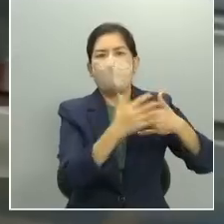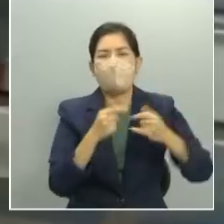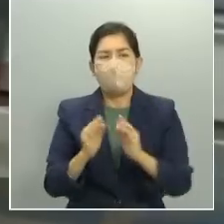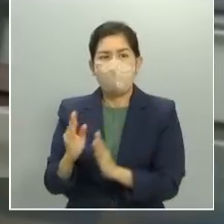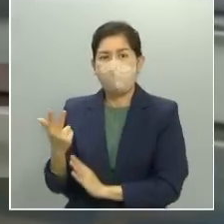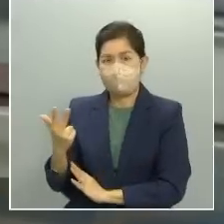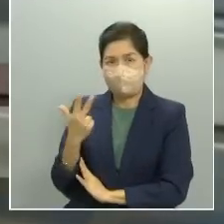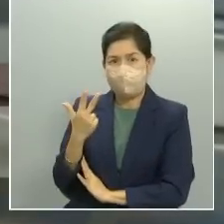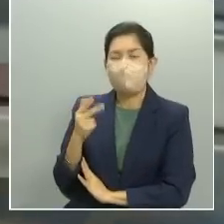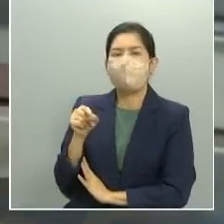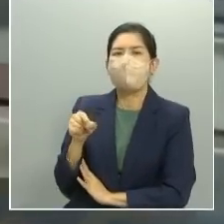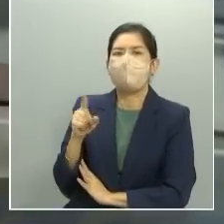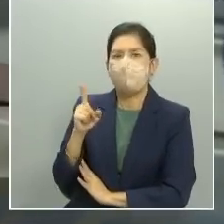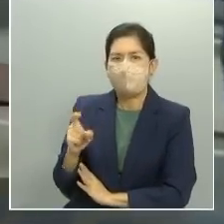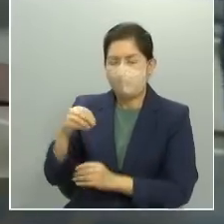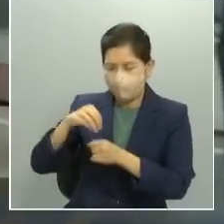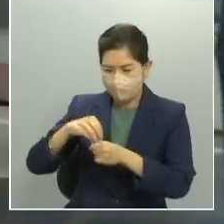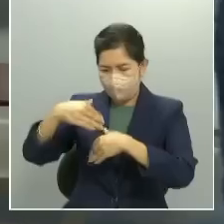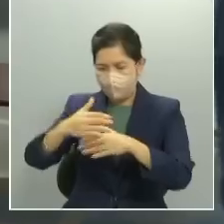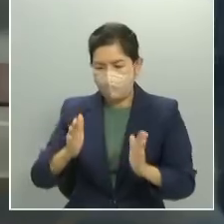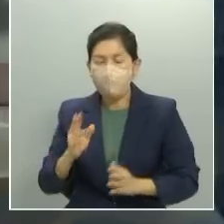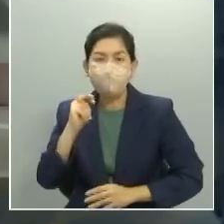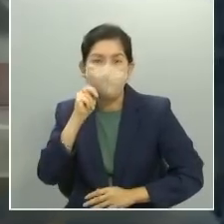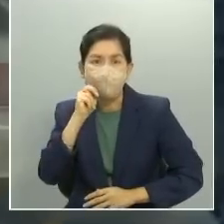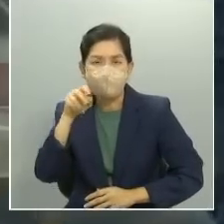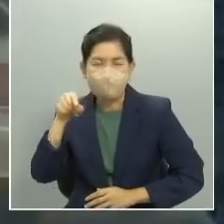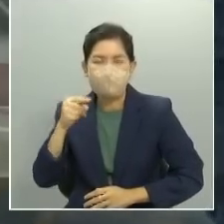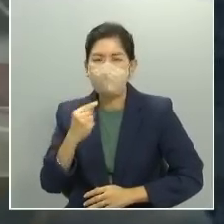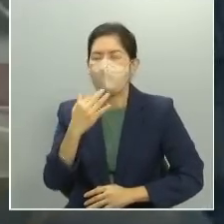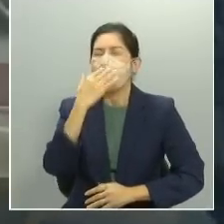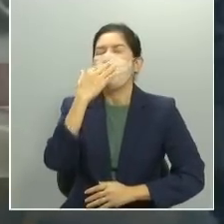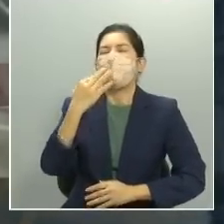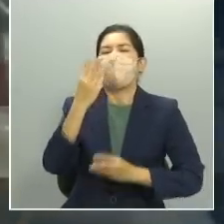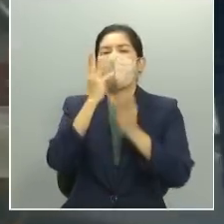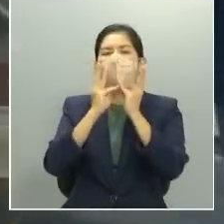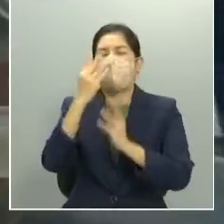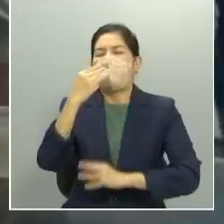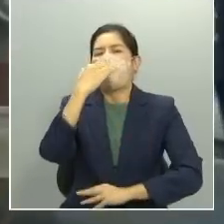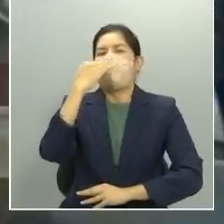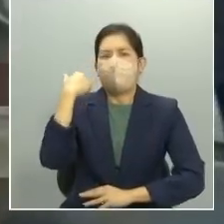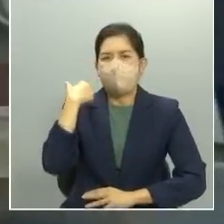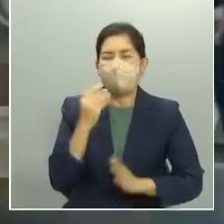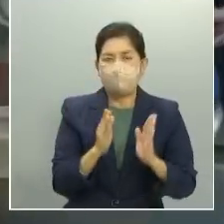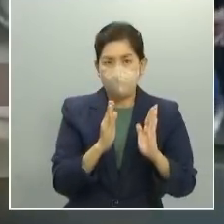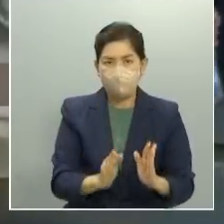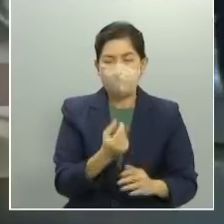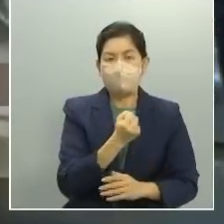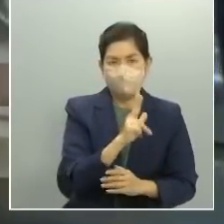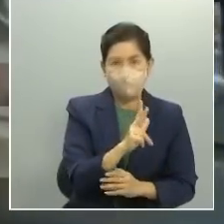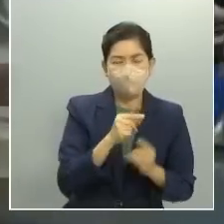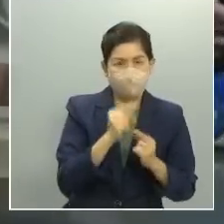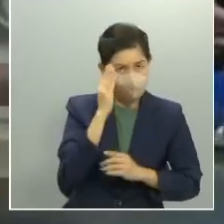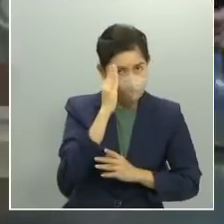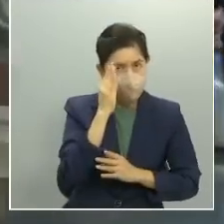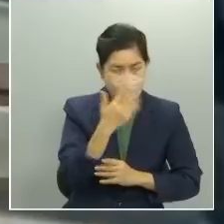าจะมาจากการสำลักควันทั้ง13รายพิสูจน์รายชื่อและตัวบุคคลได้ครบหมดแล้วนะคะส่วนที่มีเพียงแค่